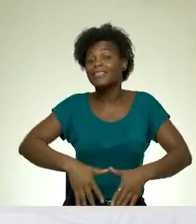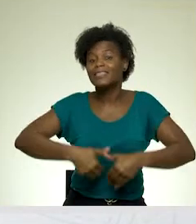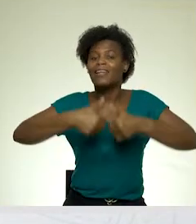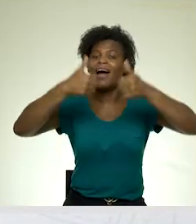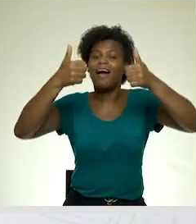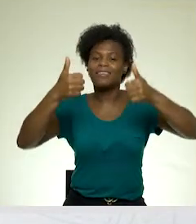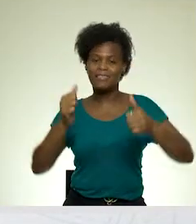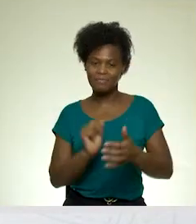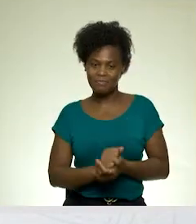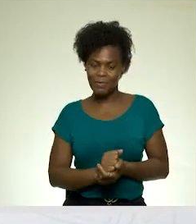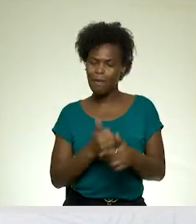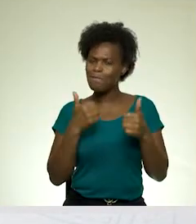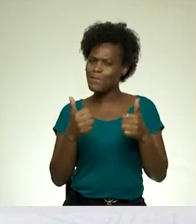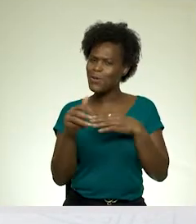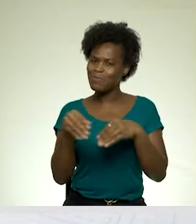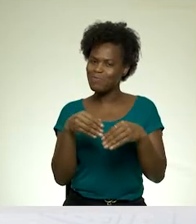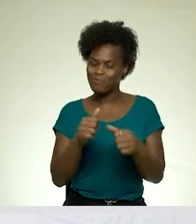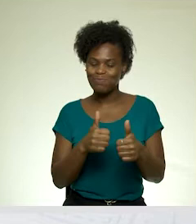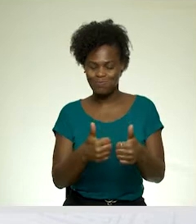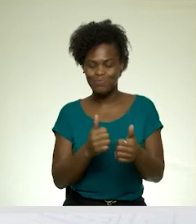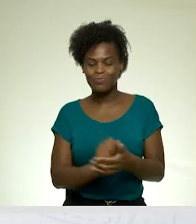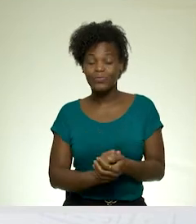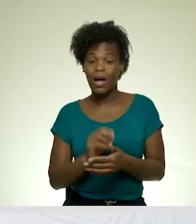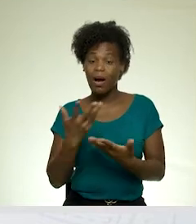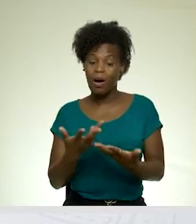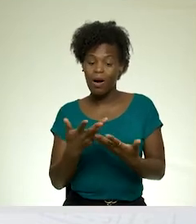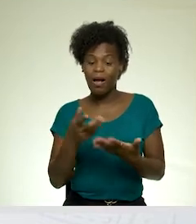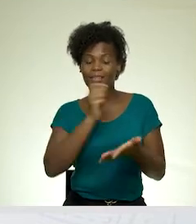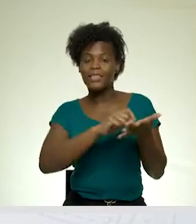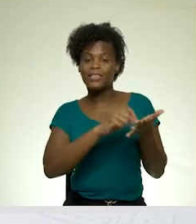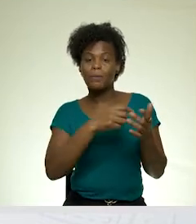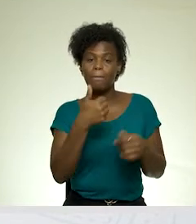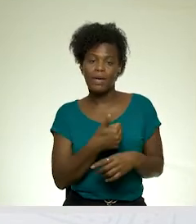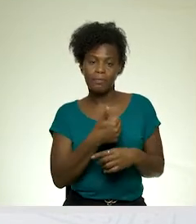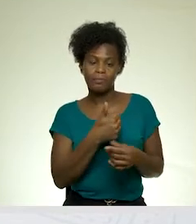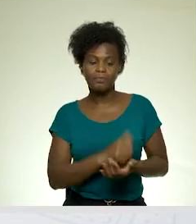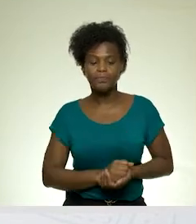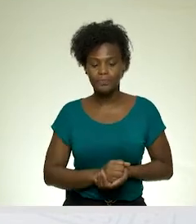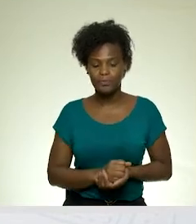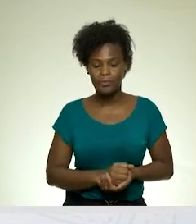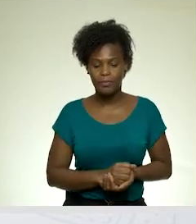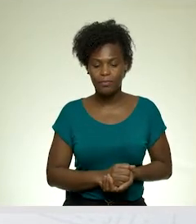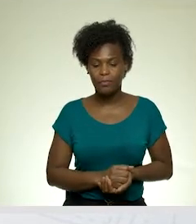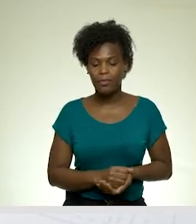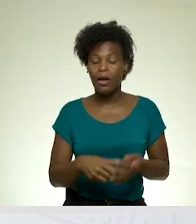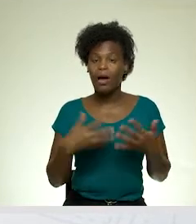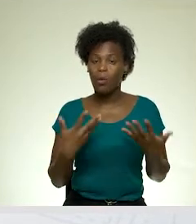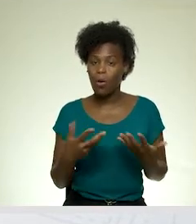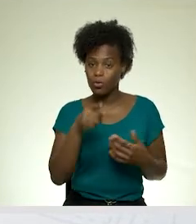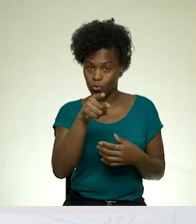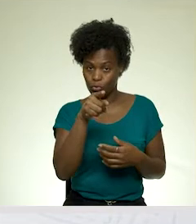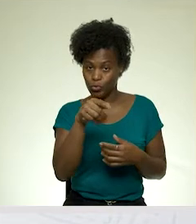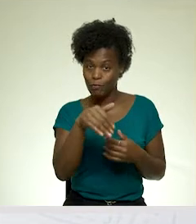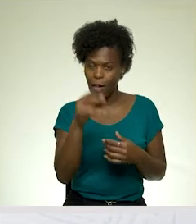la ville. Très bien joué. On passe à l'activité B. Maintenant, tu